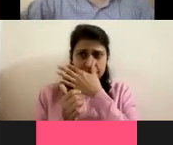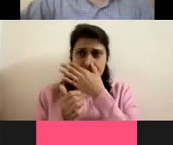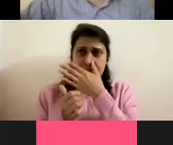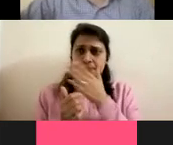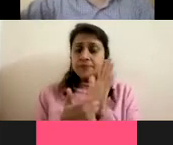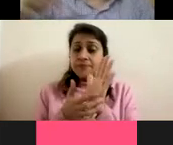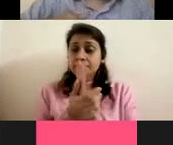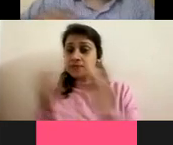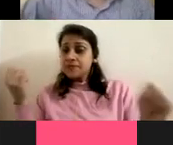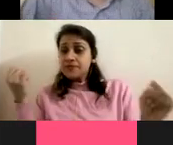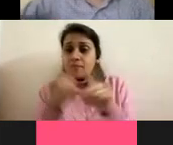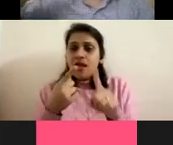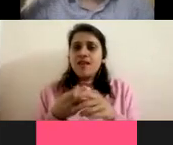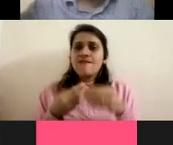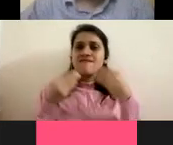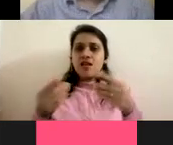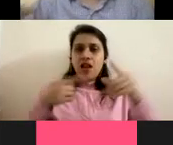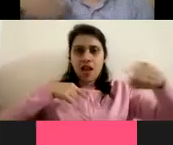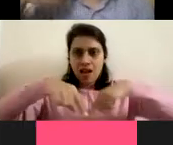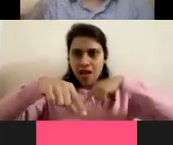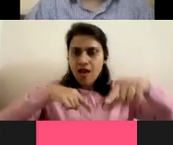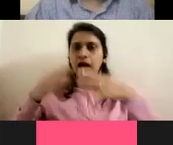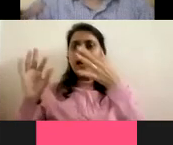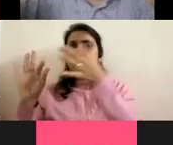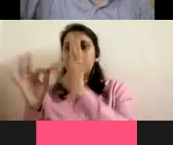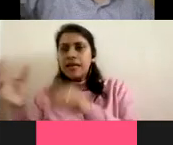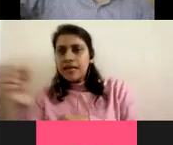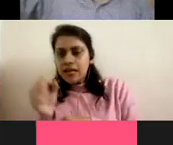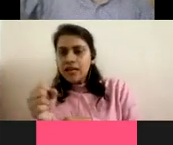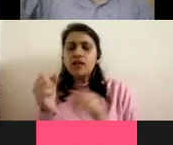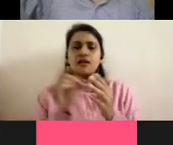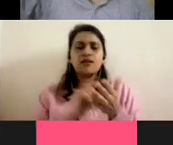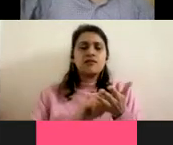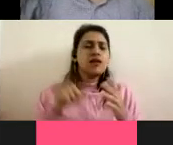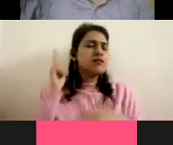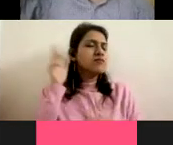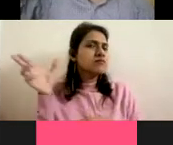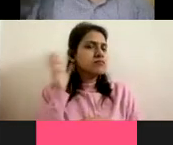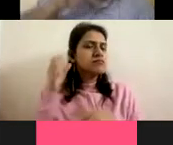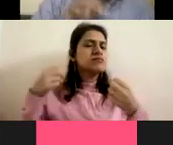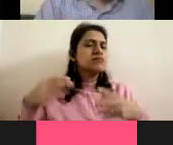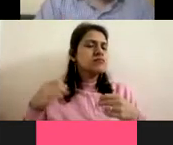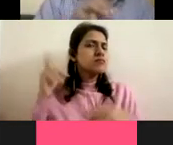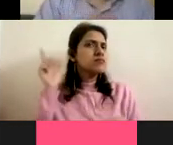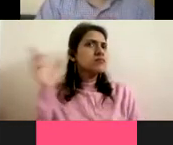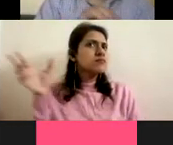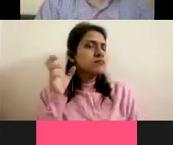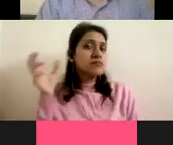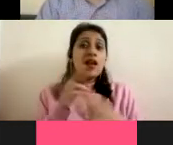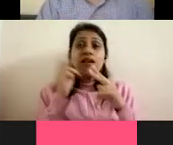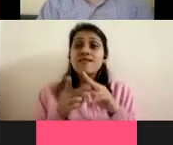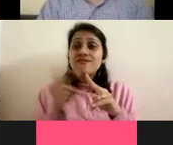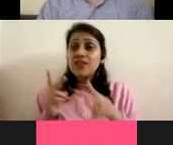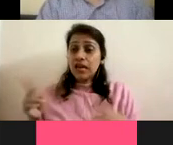रीजनेबल अकोमोडेशन के लिए ट्रांसपोर्ट या इंटरप्रेटर और स्क्रीन रीडर उसके लिए सेंट्रल बजट है उससे मीट होगा तो वो जो